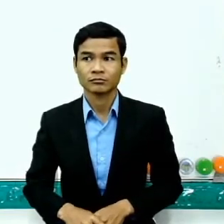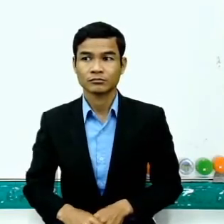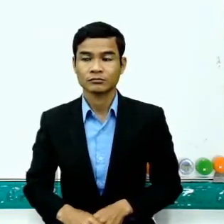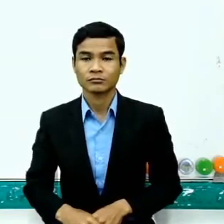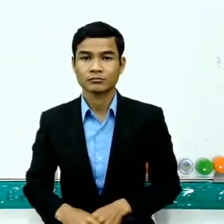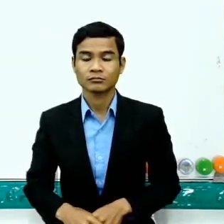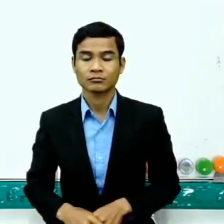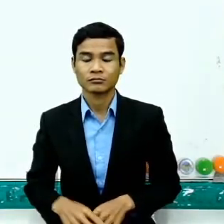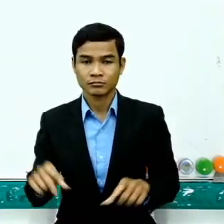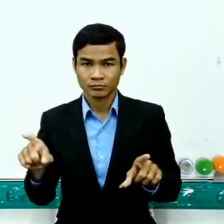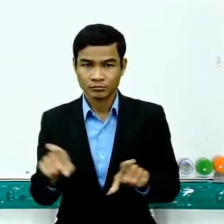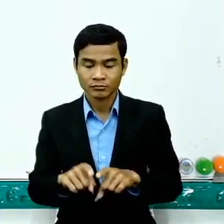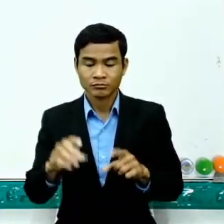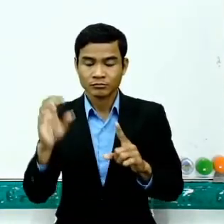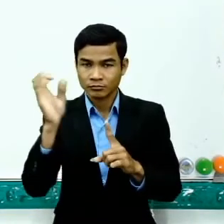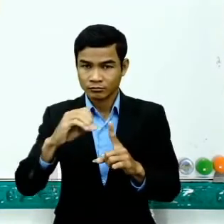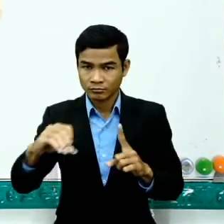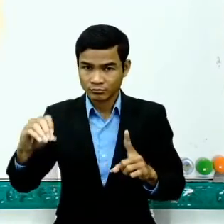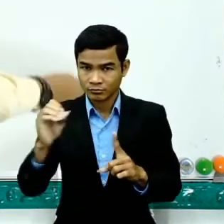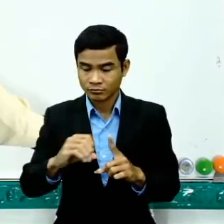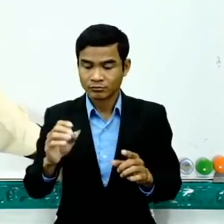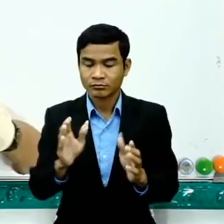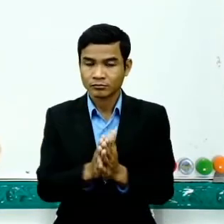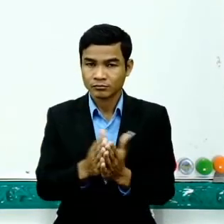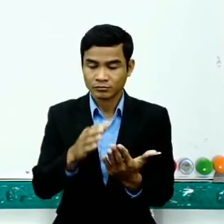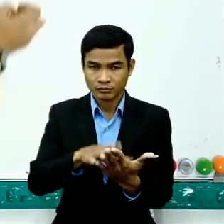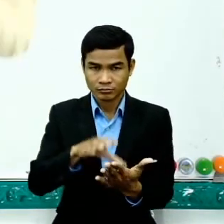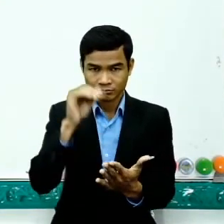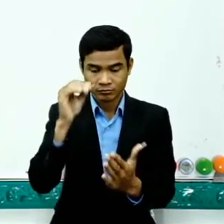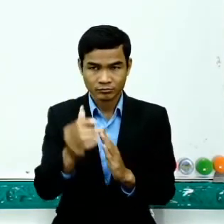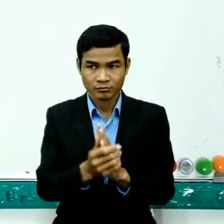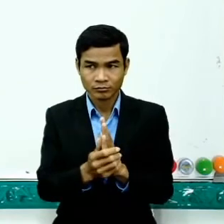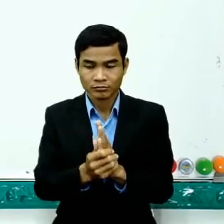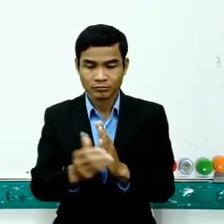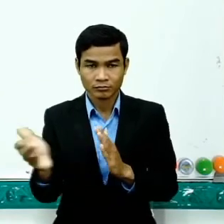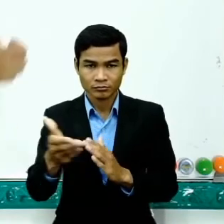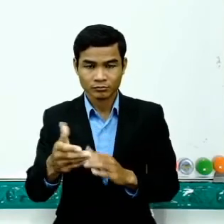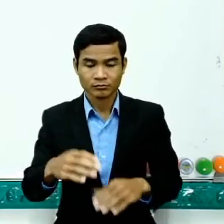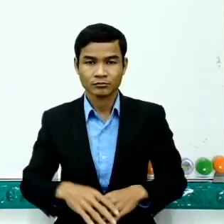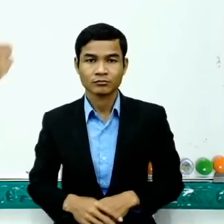Đại đôi nâng là bác nơi khăn nông sẽ phải sạc xa cô rồi bác dương.